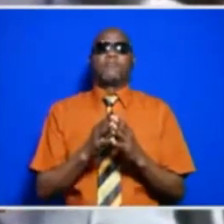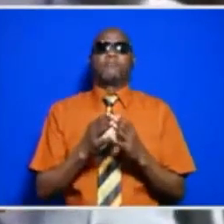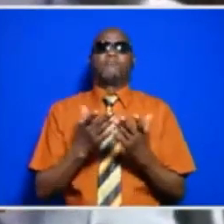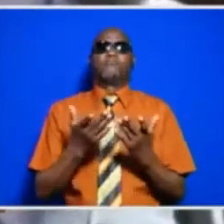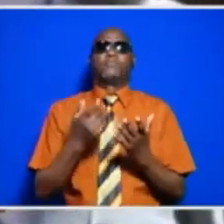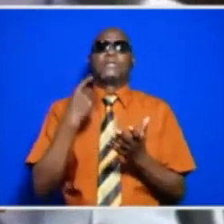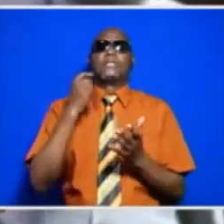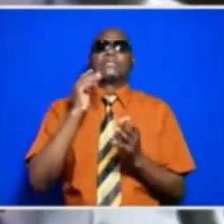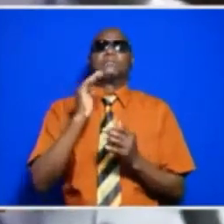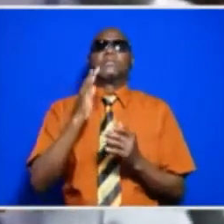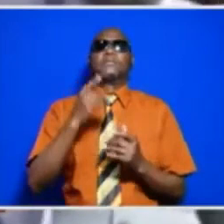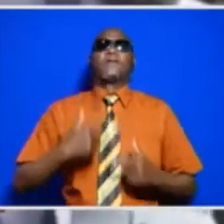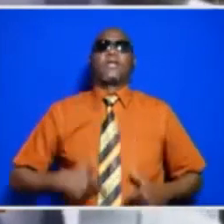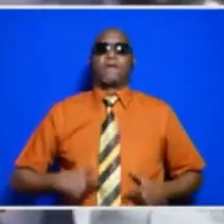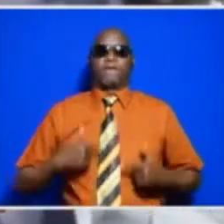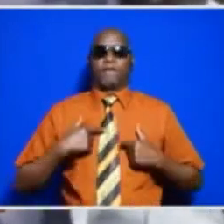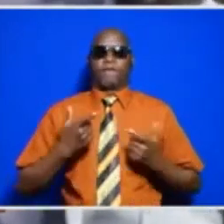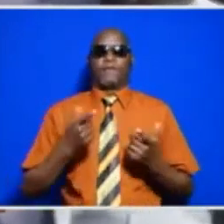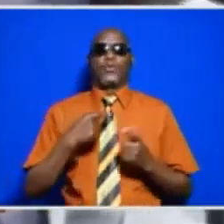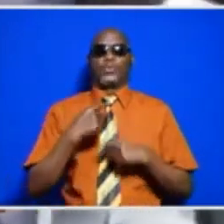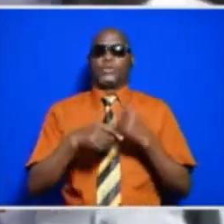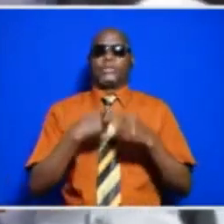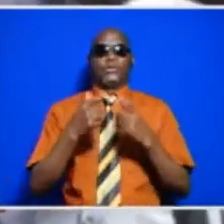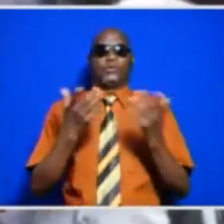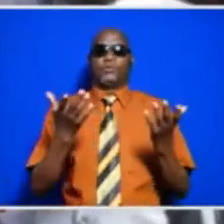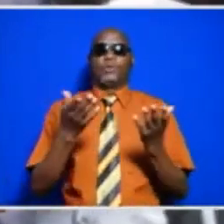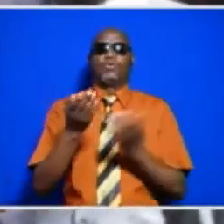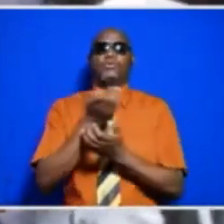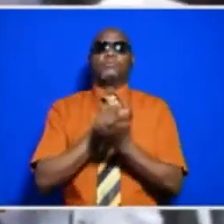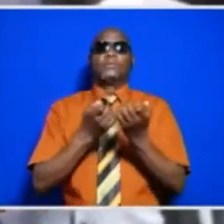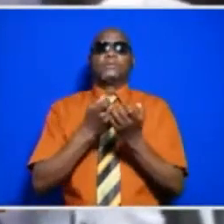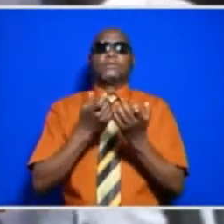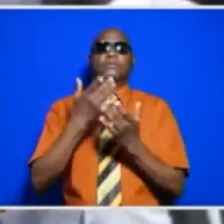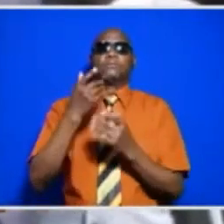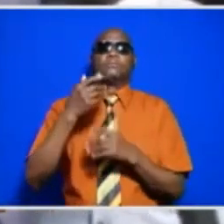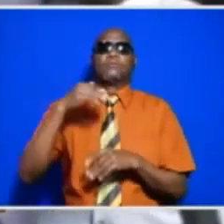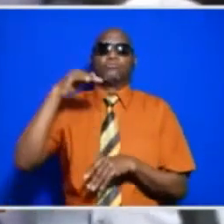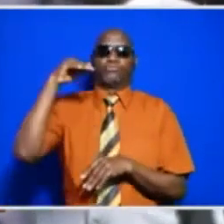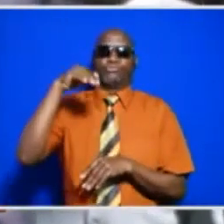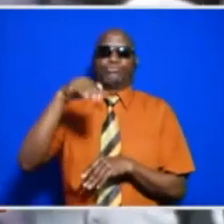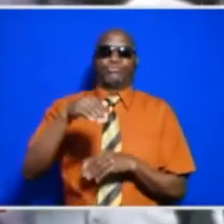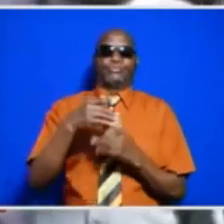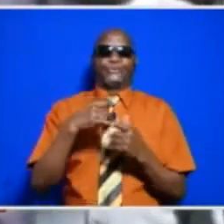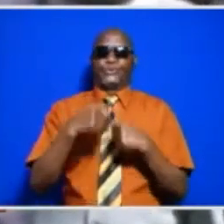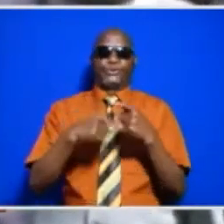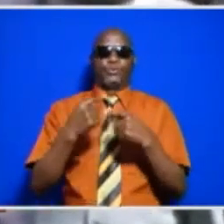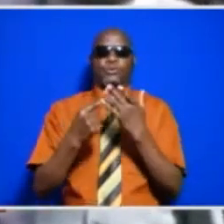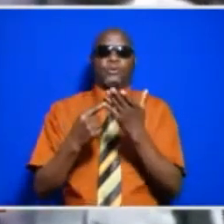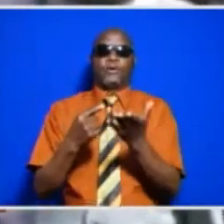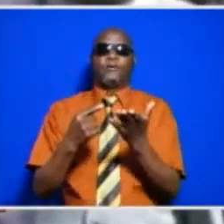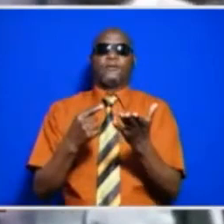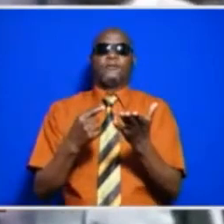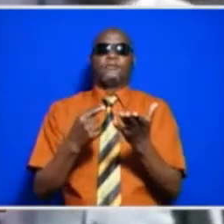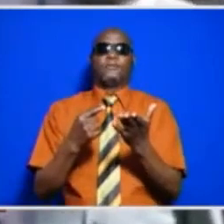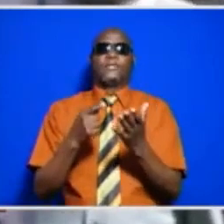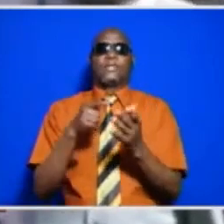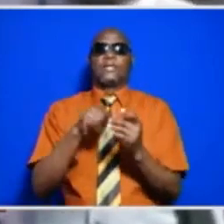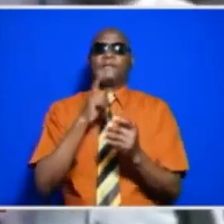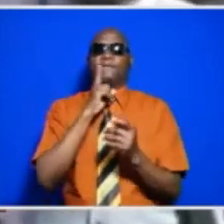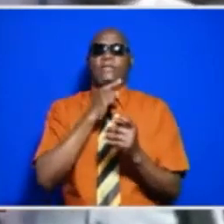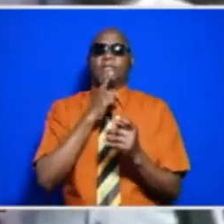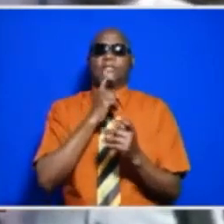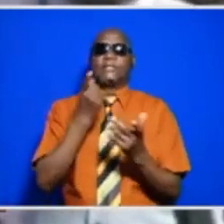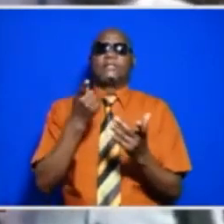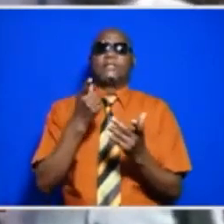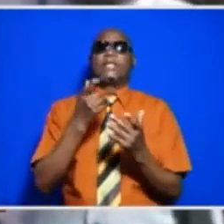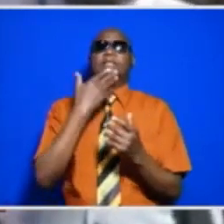gharama ya maisha imeendelea kuzidi. Uchumi umeendelea kuzoroteka. Nimalizia hapo kwa kusema ingefaa